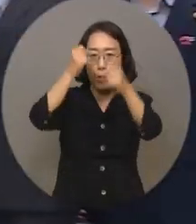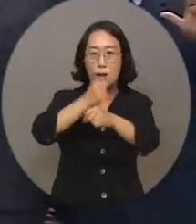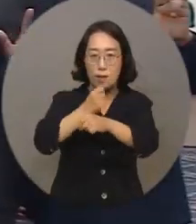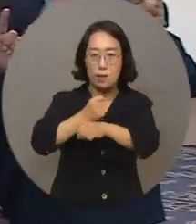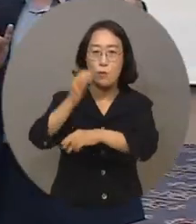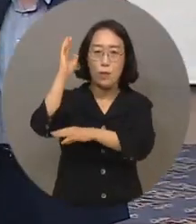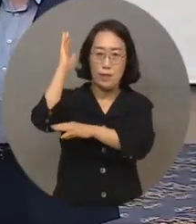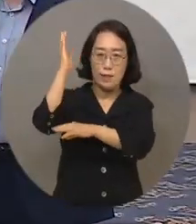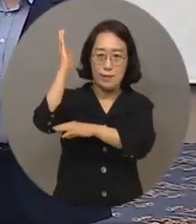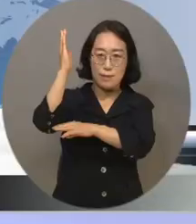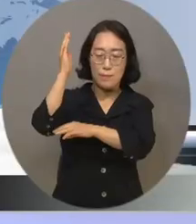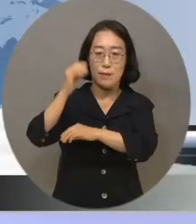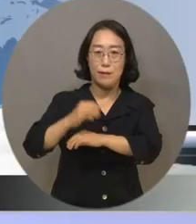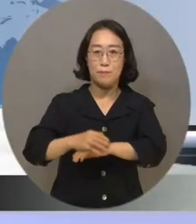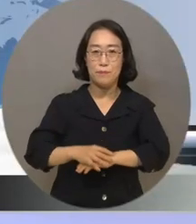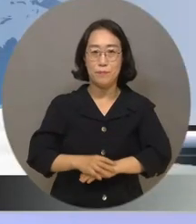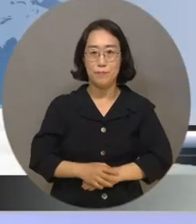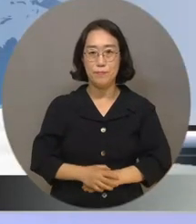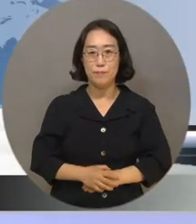밝혔습니다.